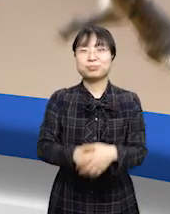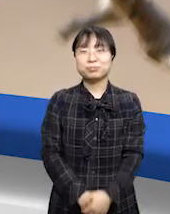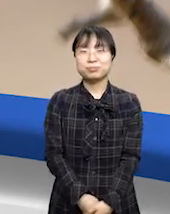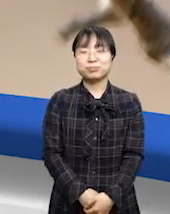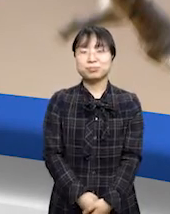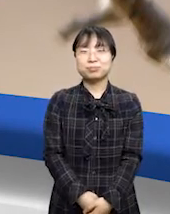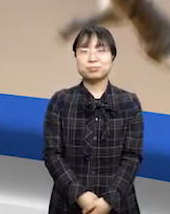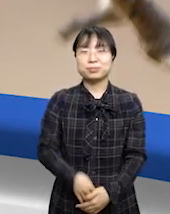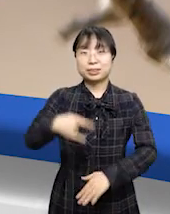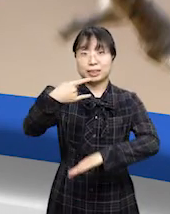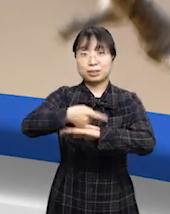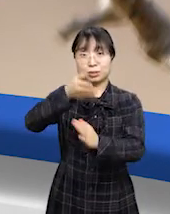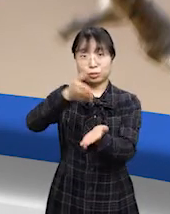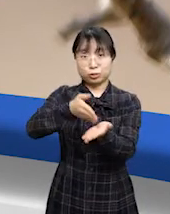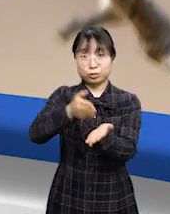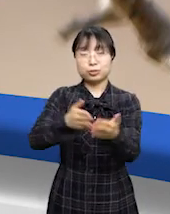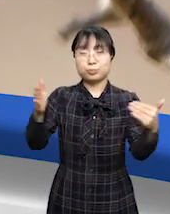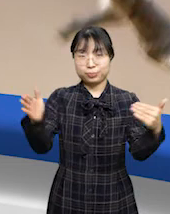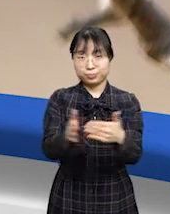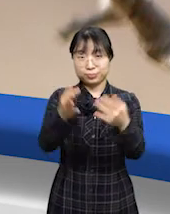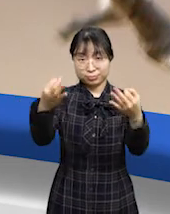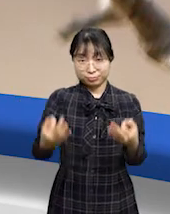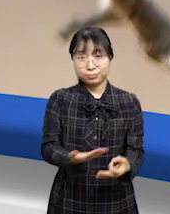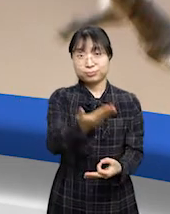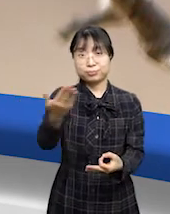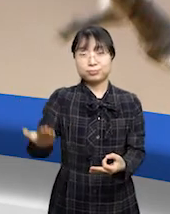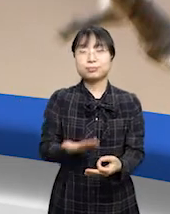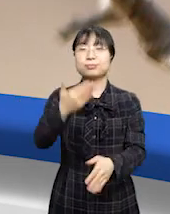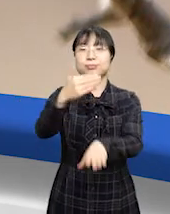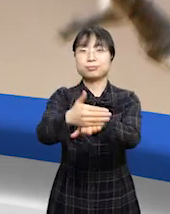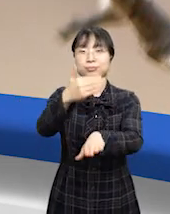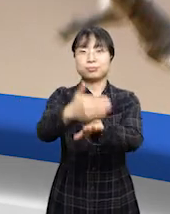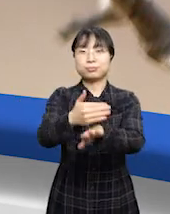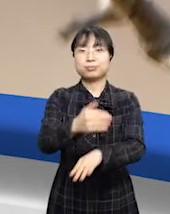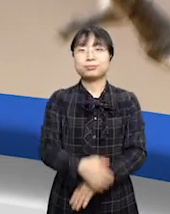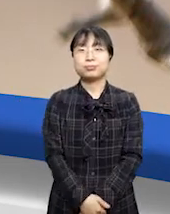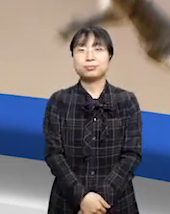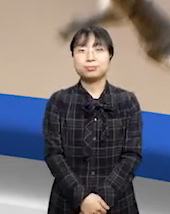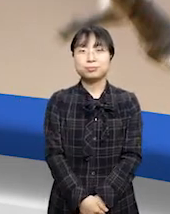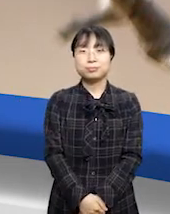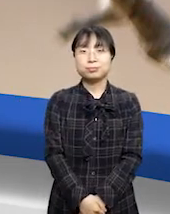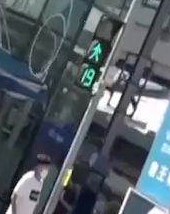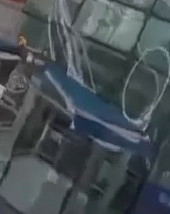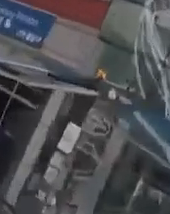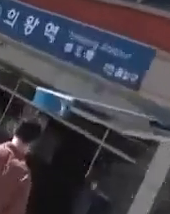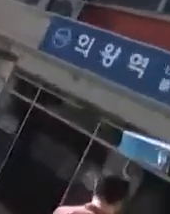의왕시정 뉴스 오늘 순서 마치겠습니다. 시청해주신 여러분 고맙습니다.